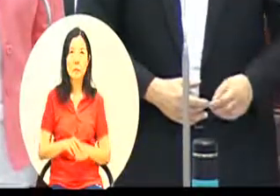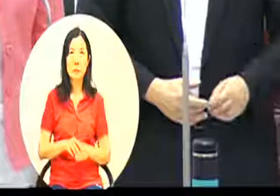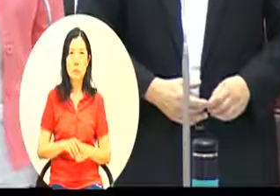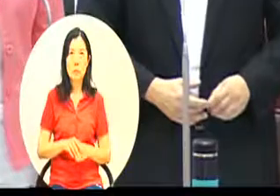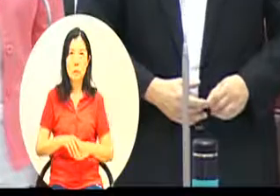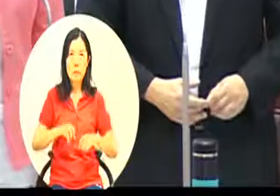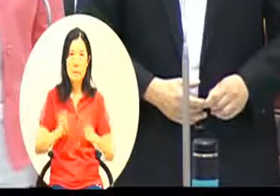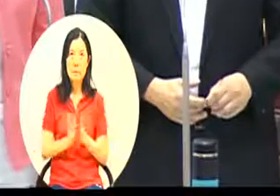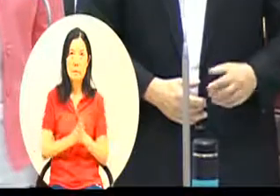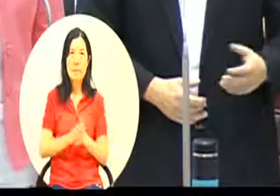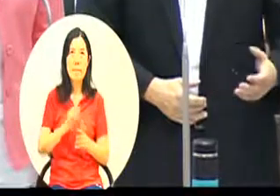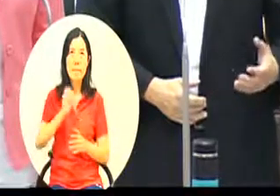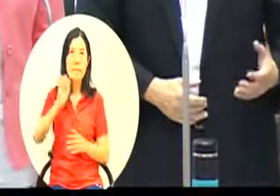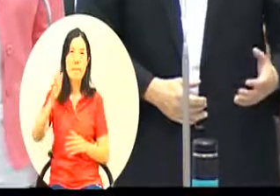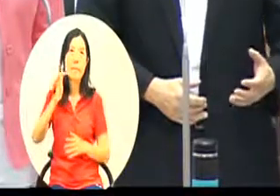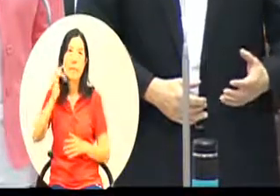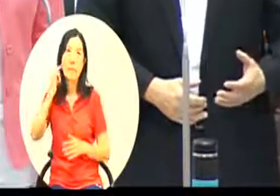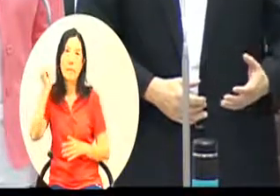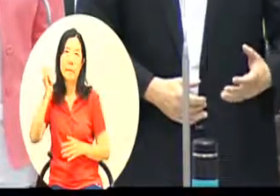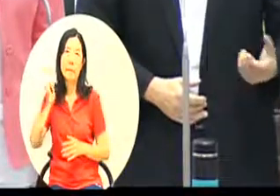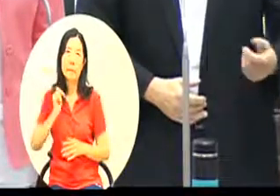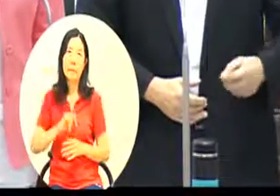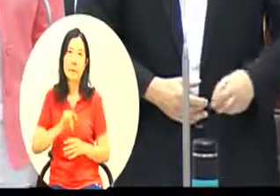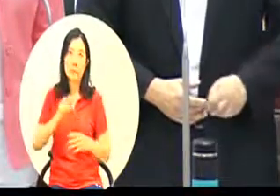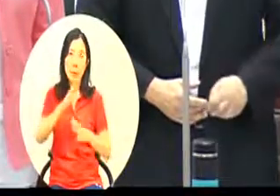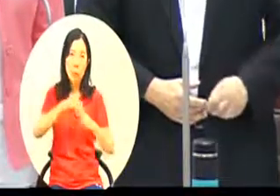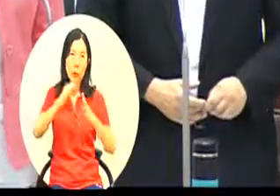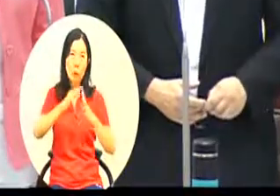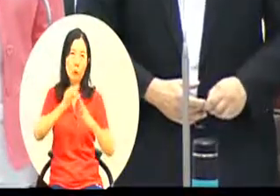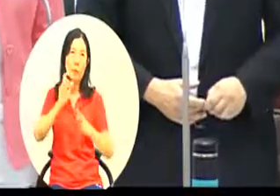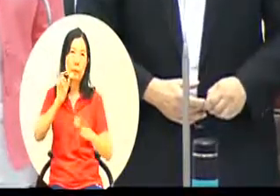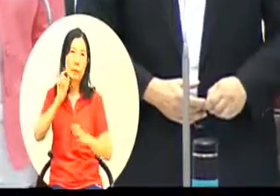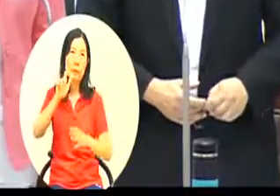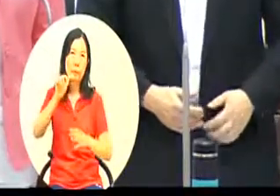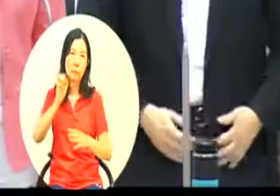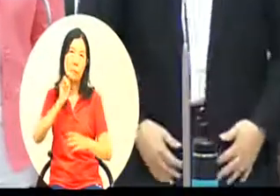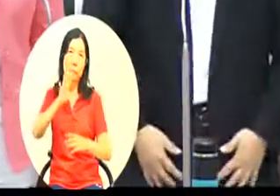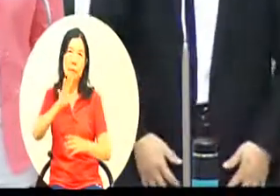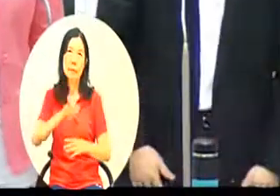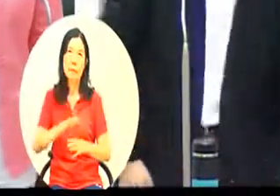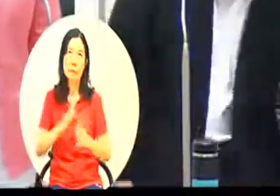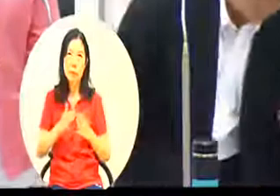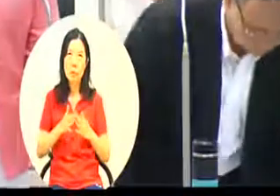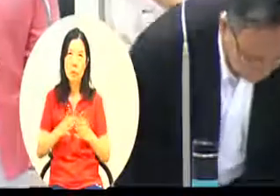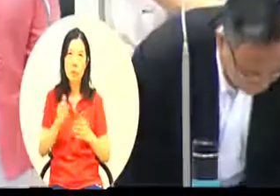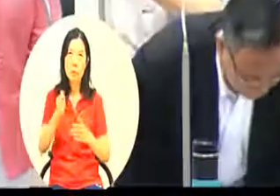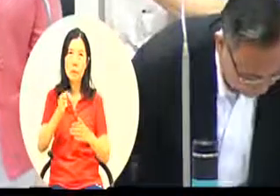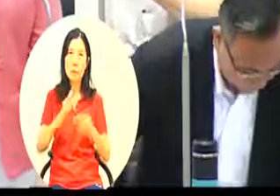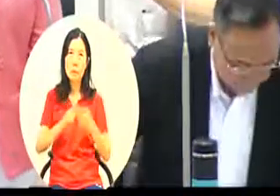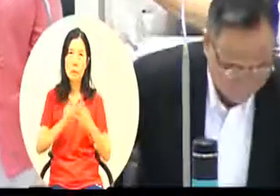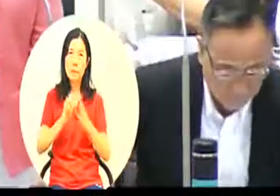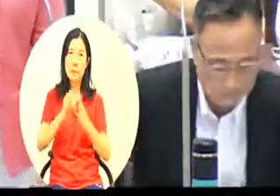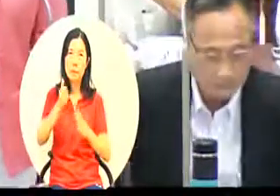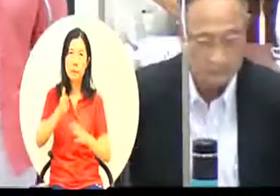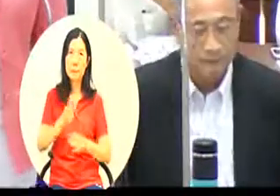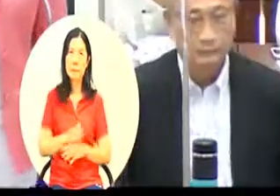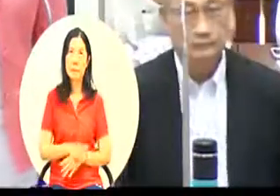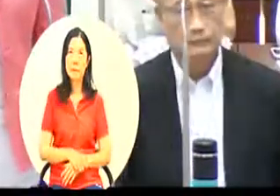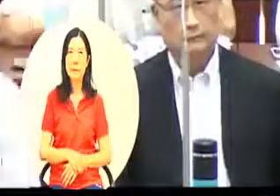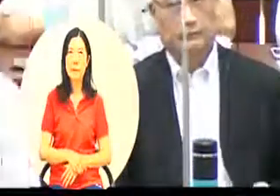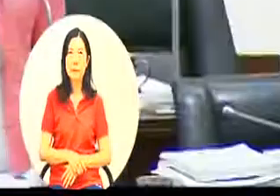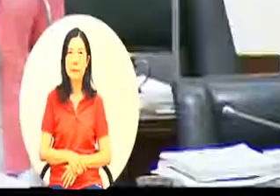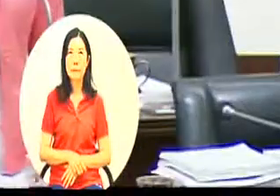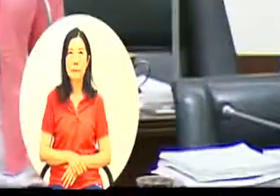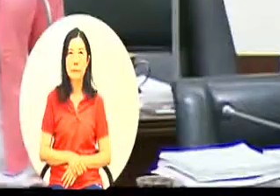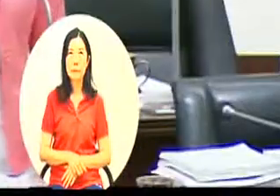要随时告诉大人，或是在学校向老师反映。 好，谢谢，谢谢局长。